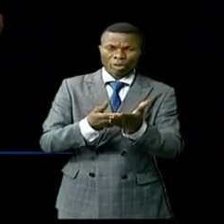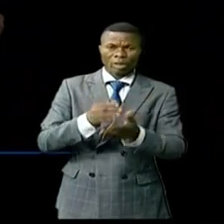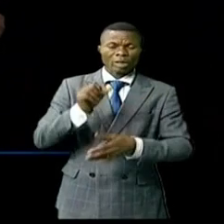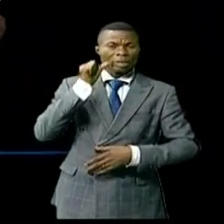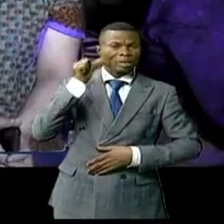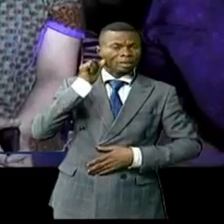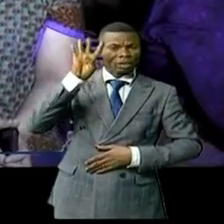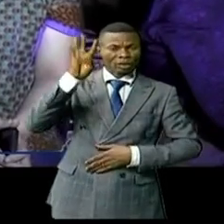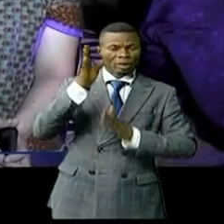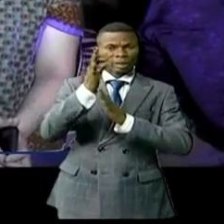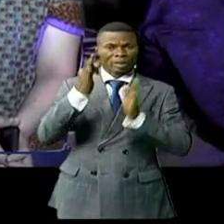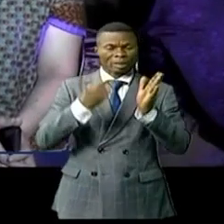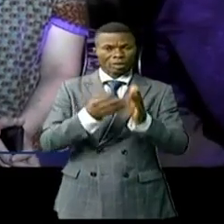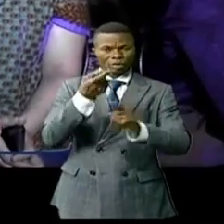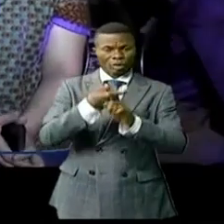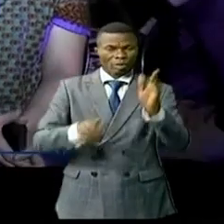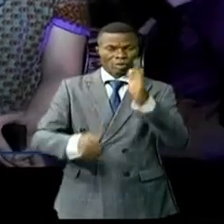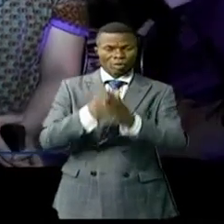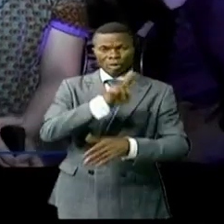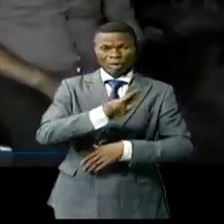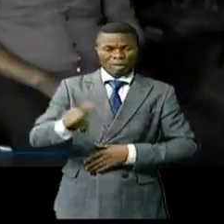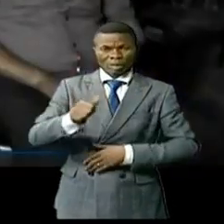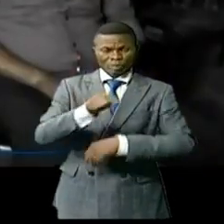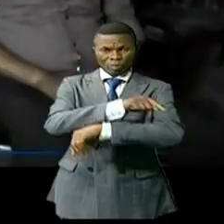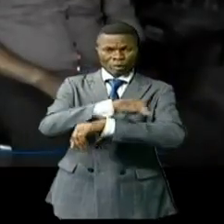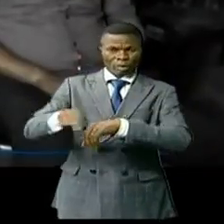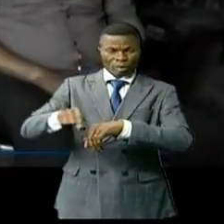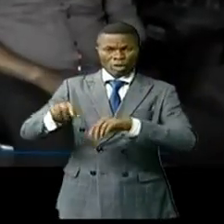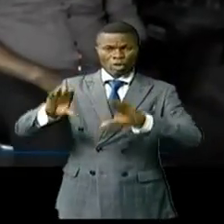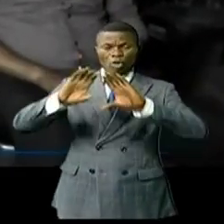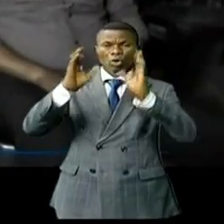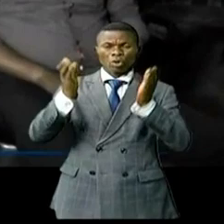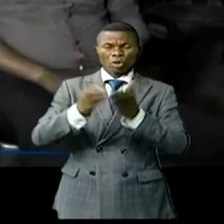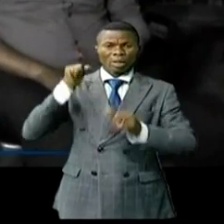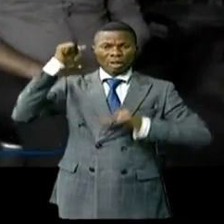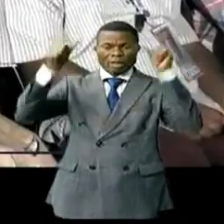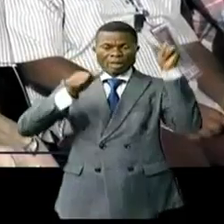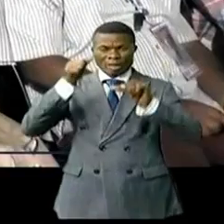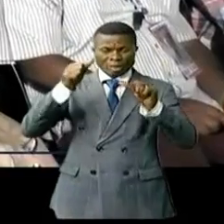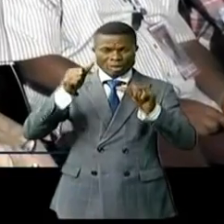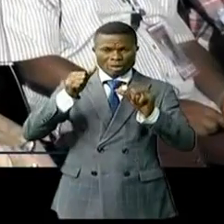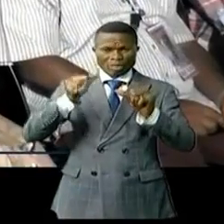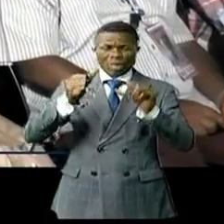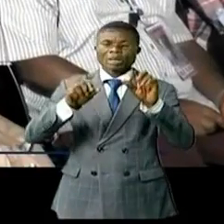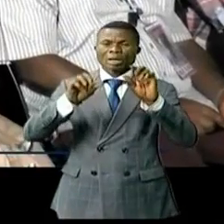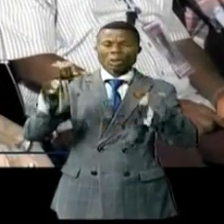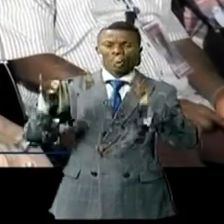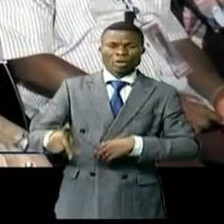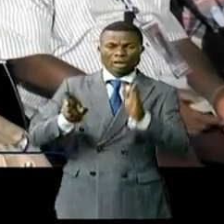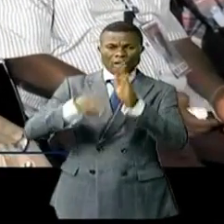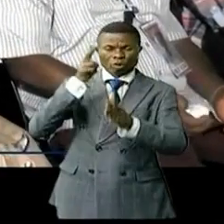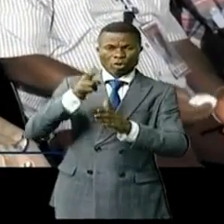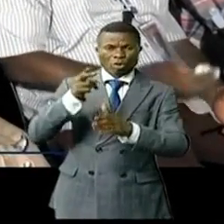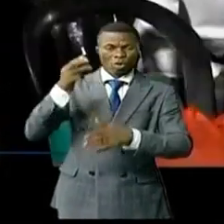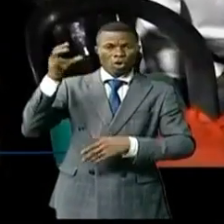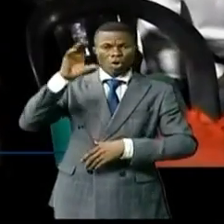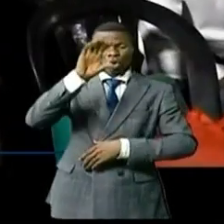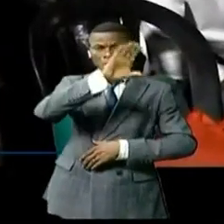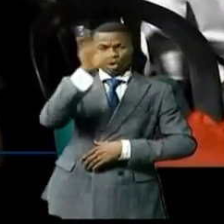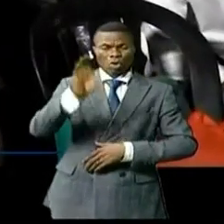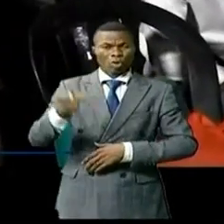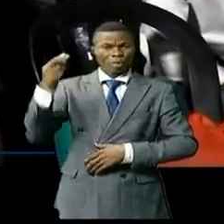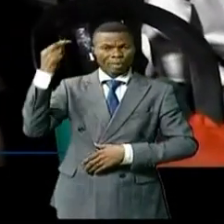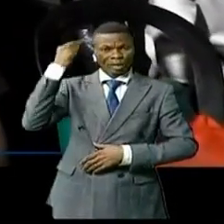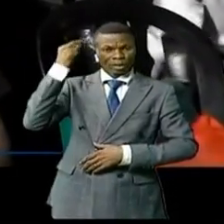jeudi 18 novembre 2021 au siège de la compagnie Théâtre des Intrigants au quartier d'Ouvre dans la commune d'Injili. A